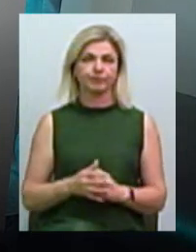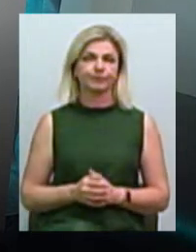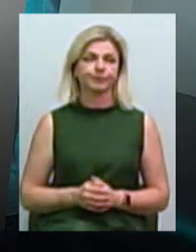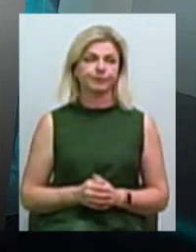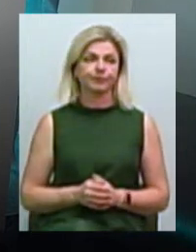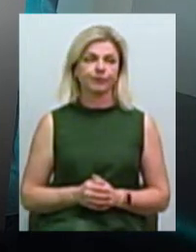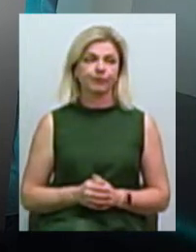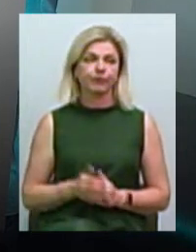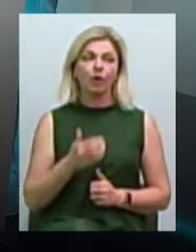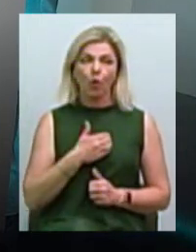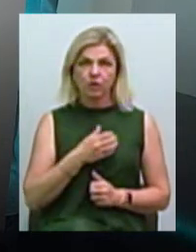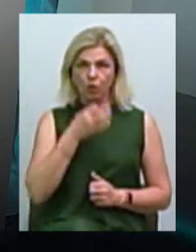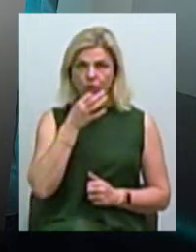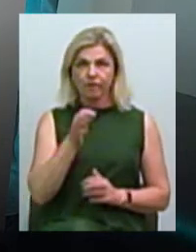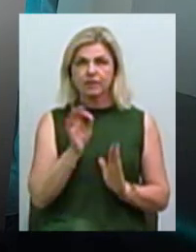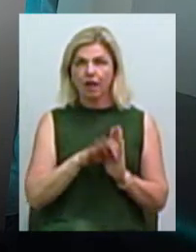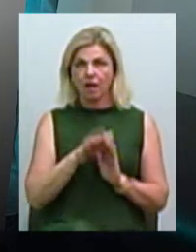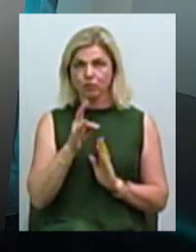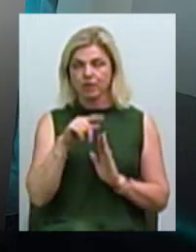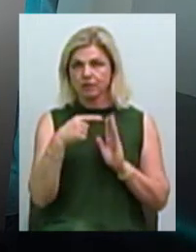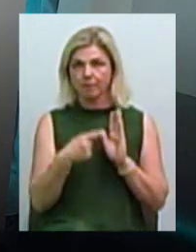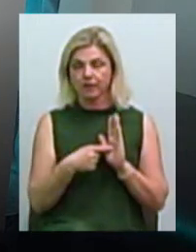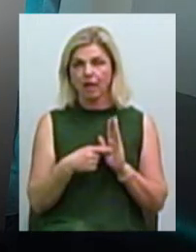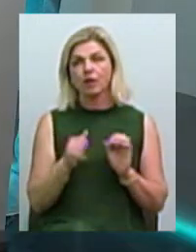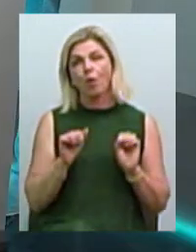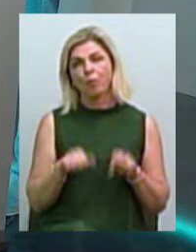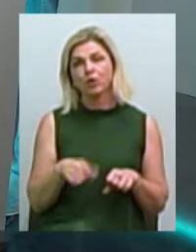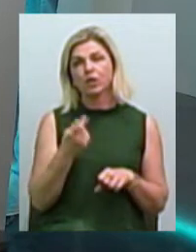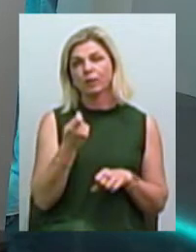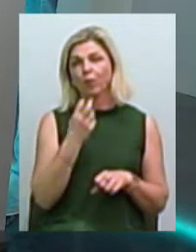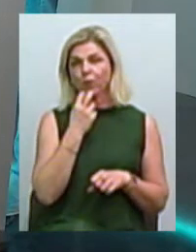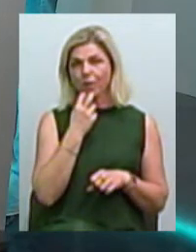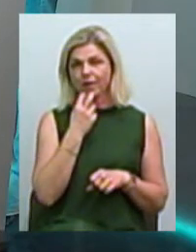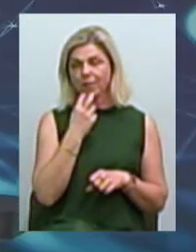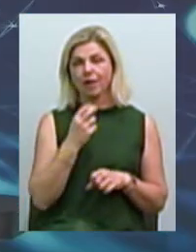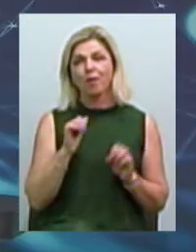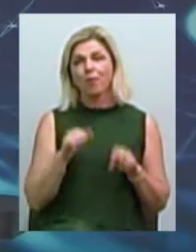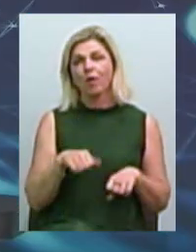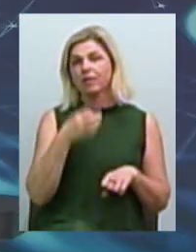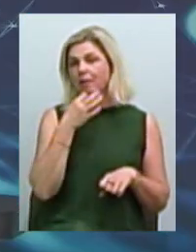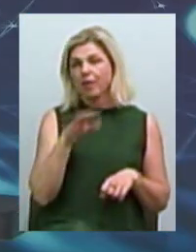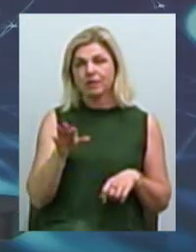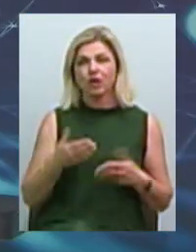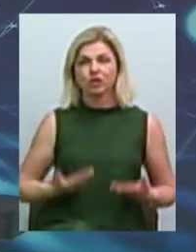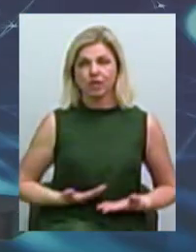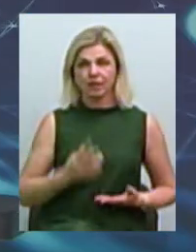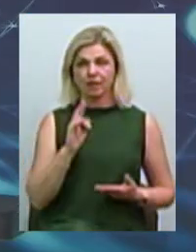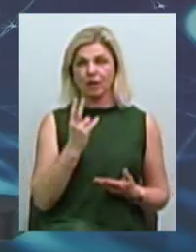Ну, хотів би відповісти одразу на це питання, може трошки юмором, який не сподобається мешканцям